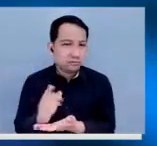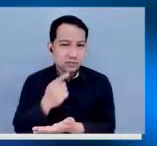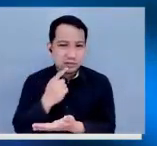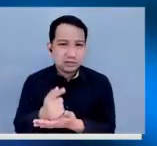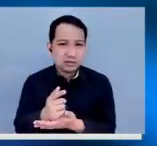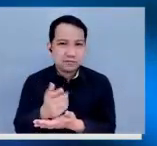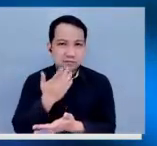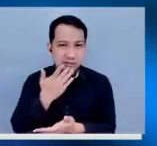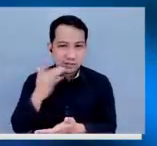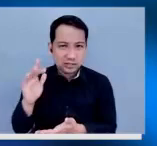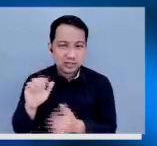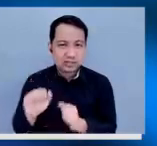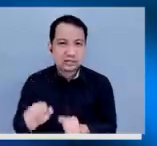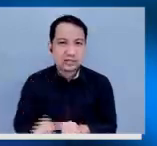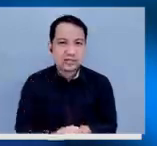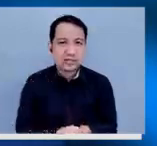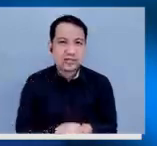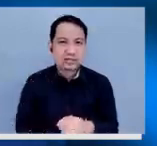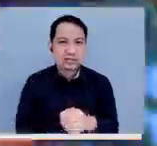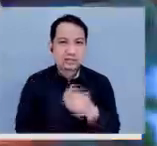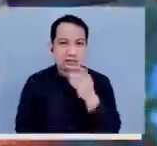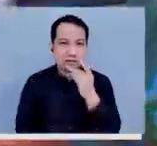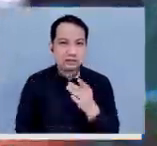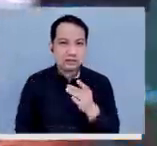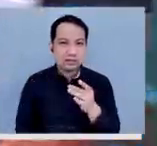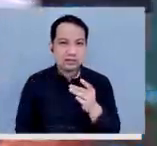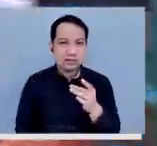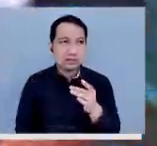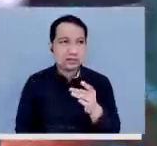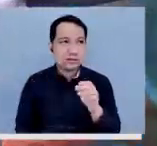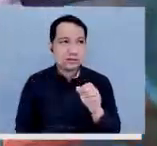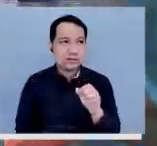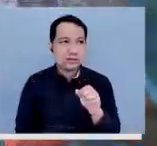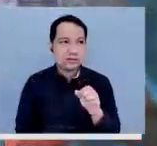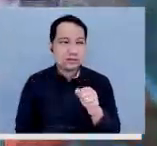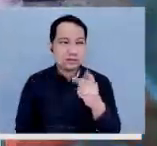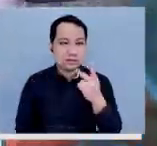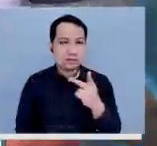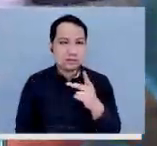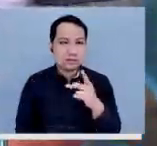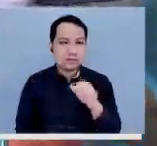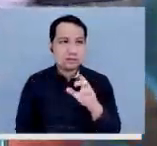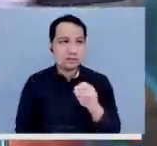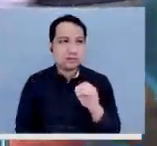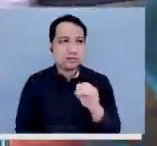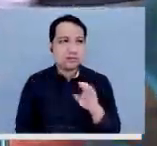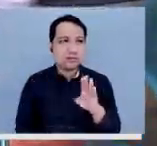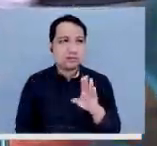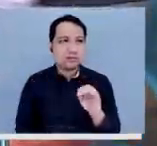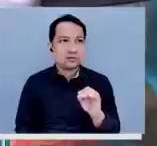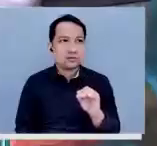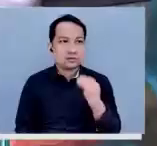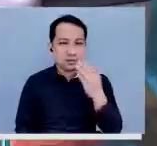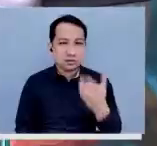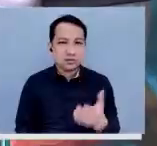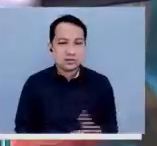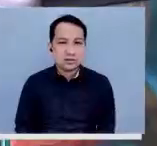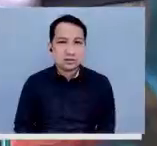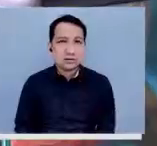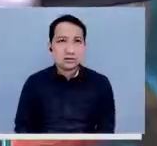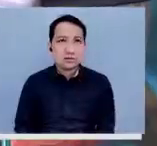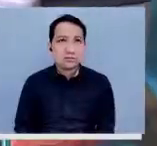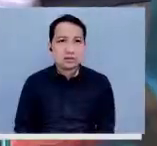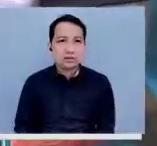Napakasarap nung yudobo nila. Yes. Thank you po. Sobrang sarap. Hindi ako nagjo-joke. Alam naman birang-bira